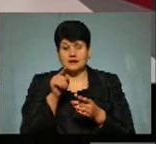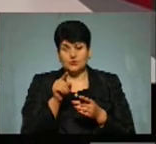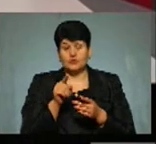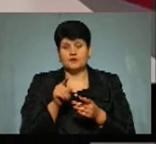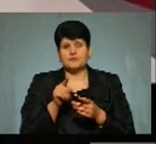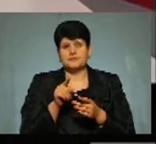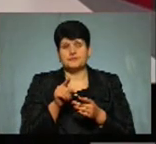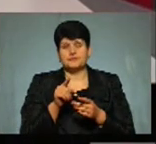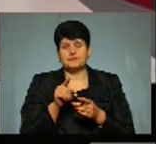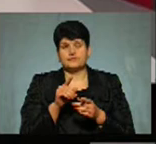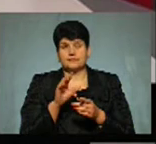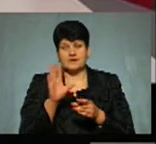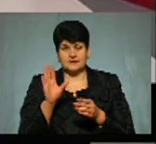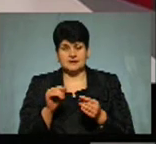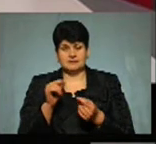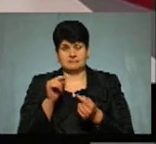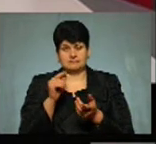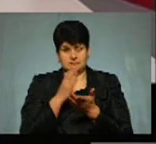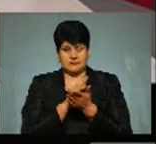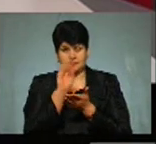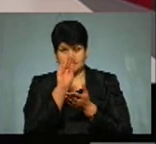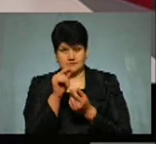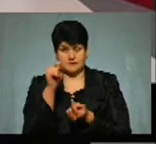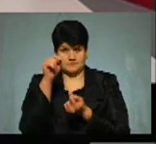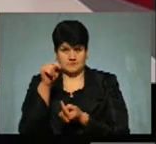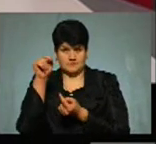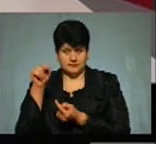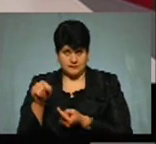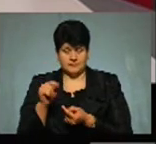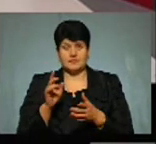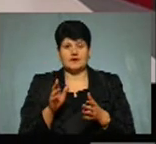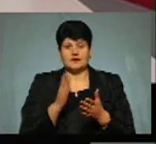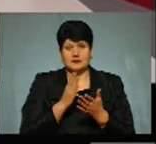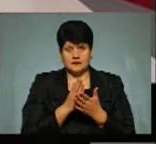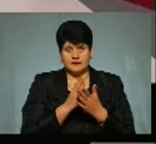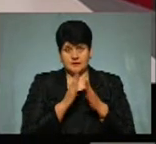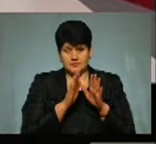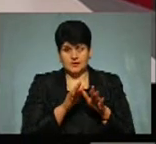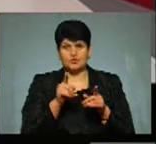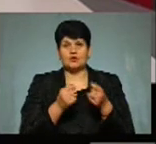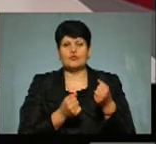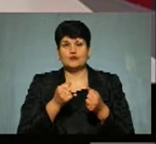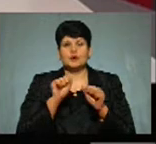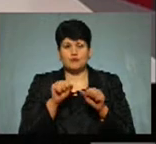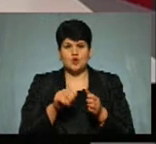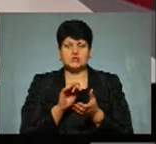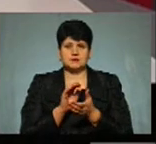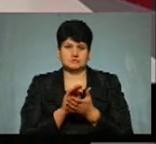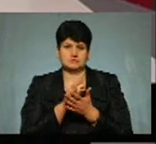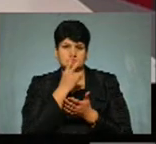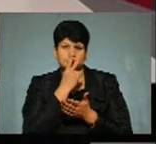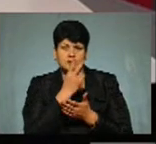що буде співпадіння і номеру транспортного засобу, і номеру постанови, тоді водій зможе ознайомитися